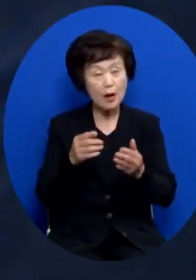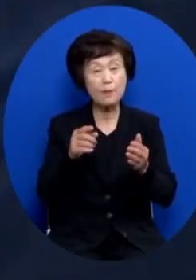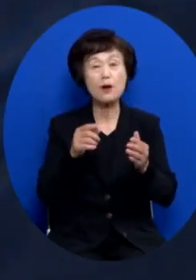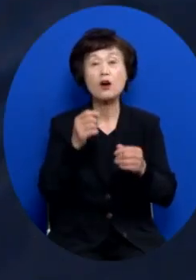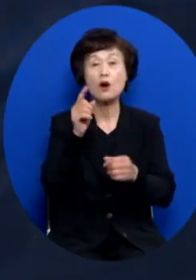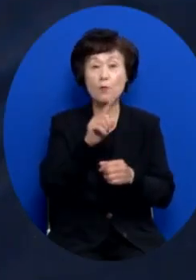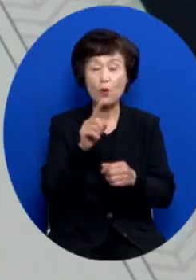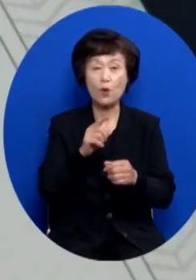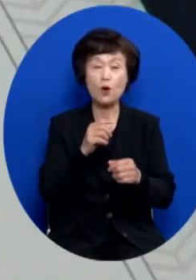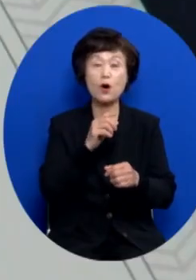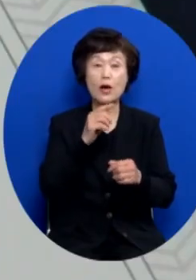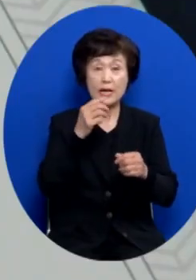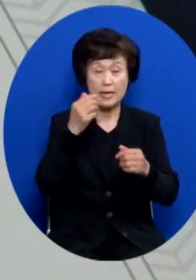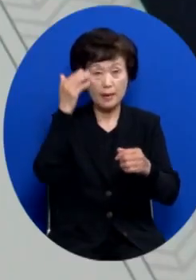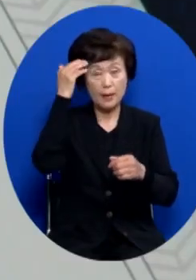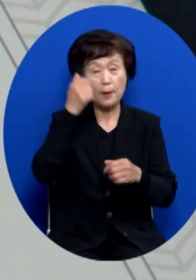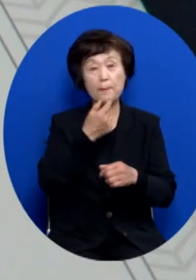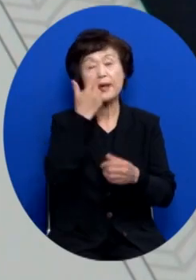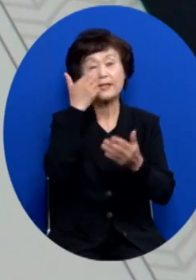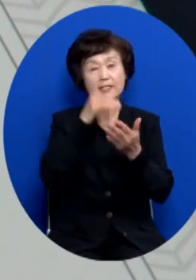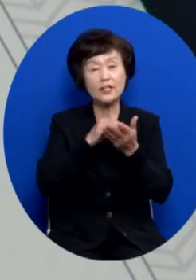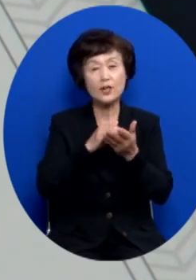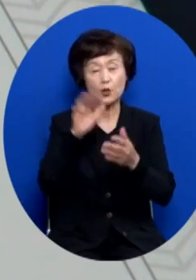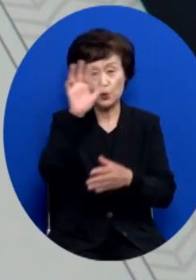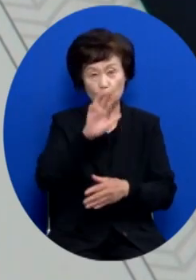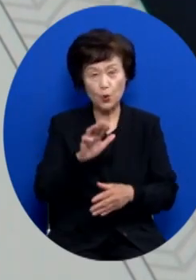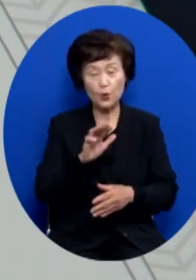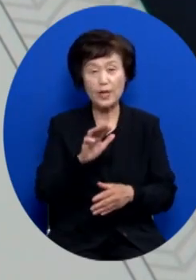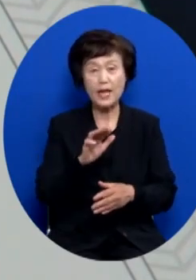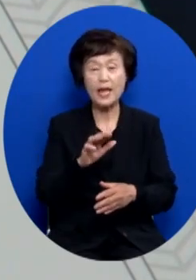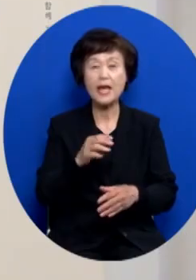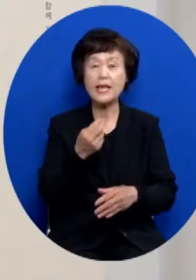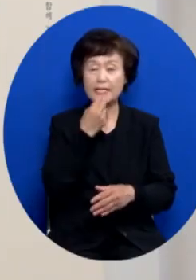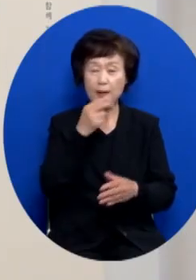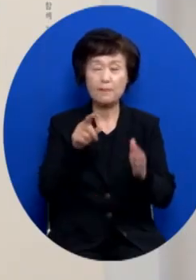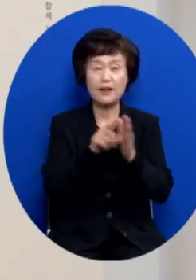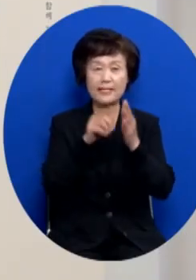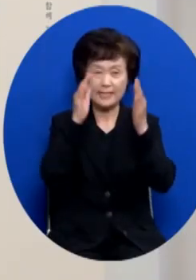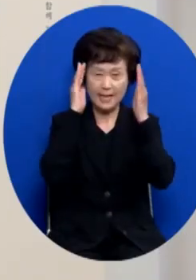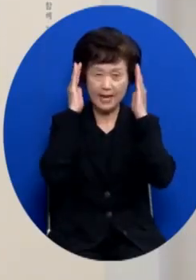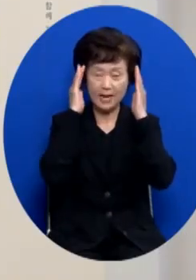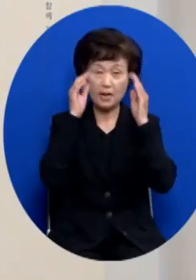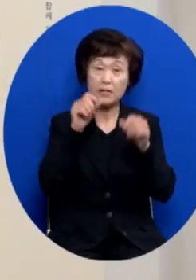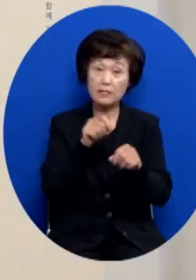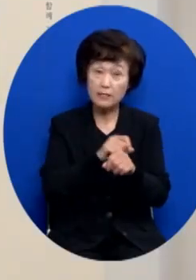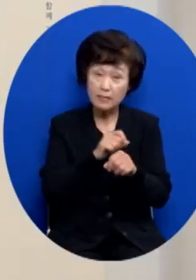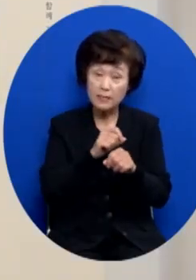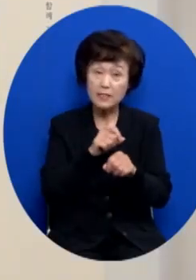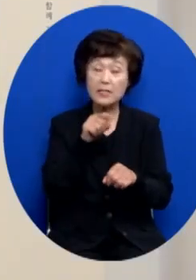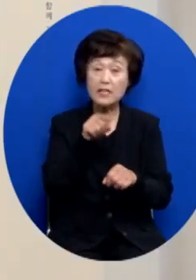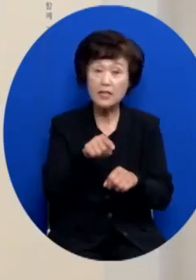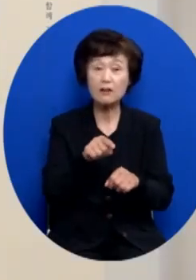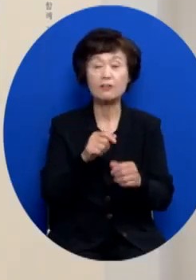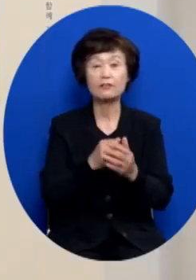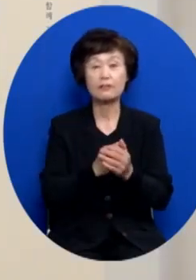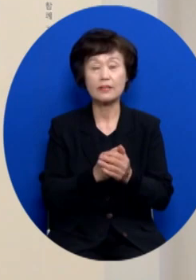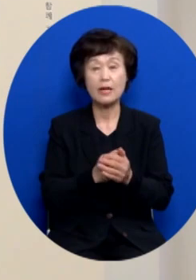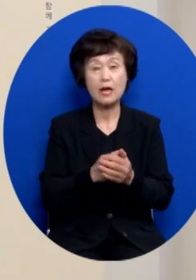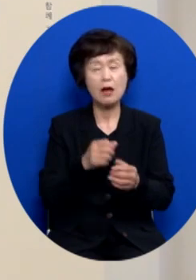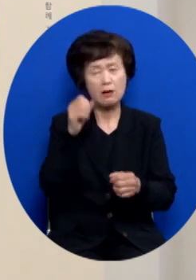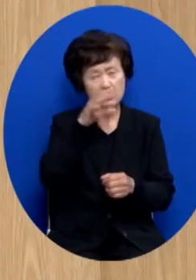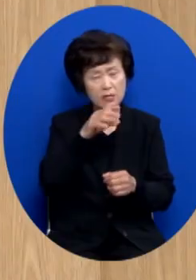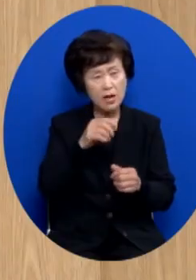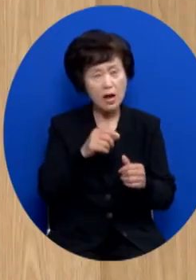바로 대한예수교장로회 백석총회의 정신인 개혁주의 생명신학입니다. 특히 개혁주의 생명신학이 단순히